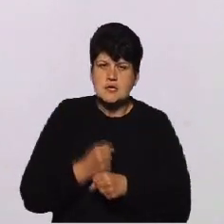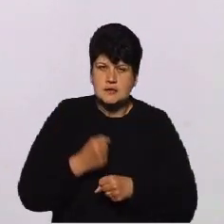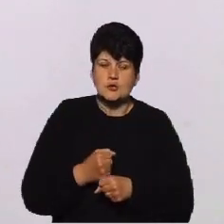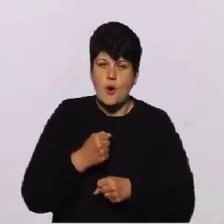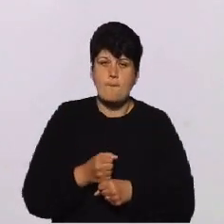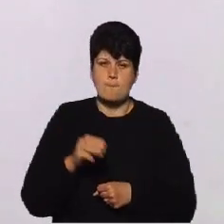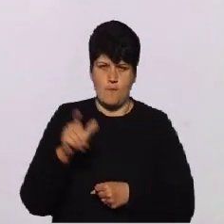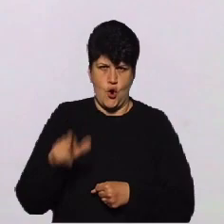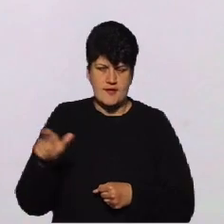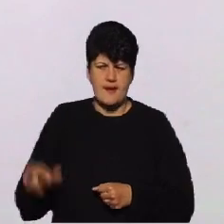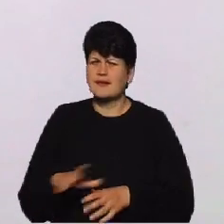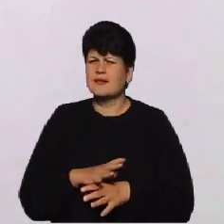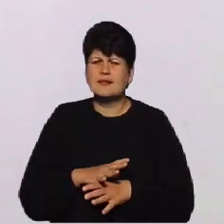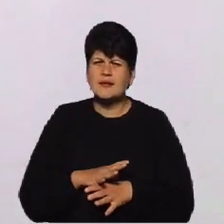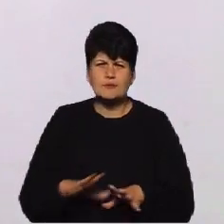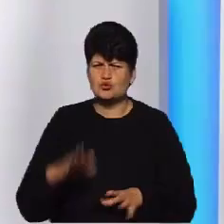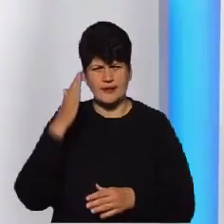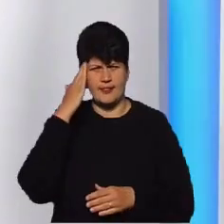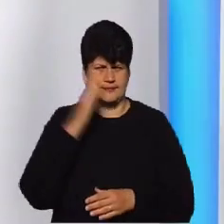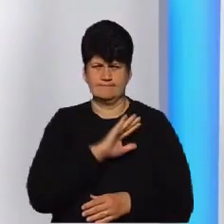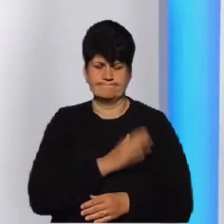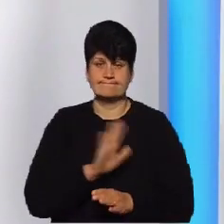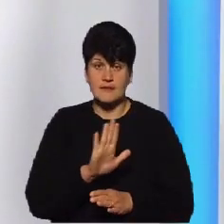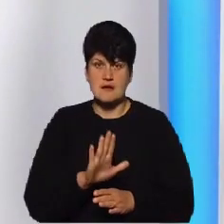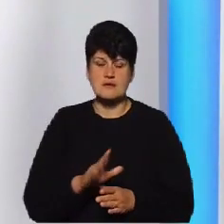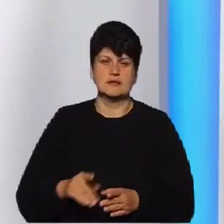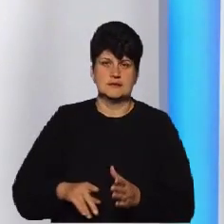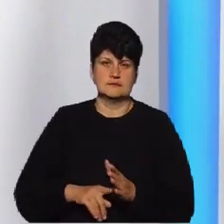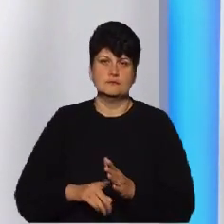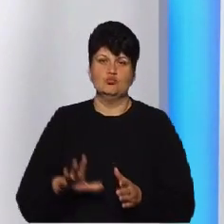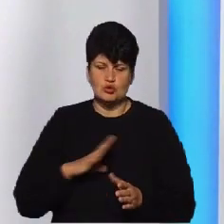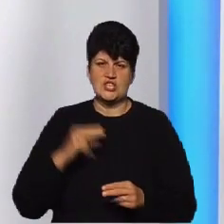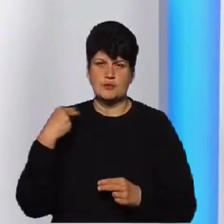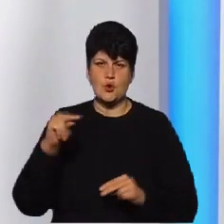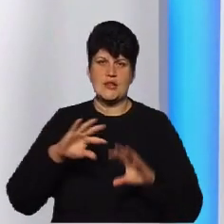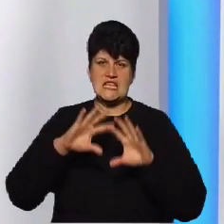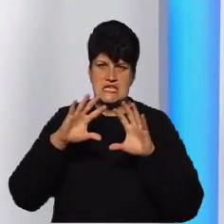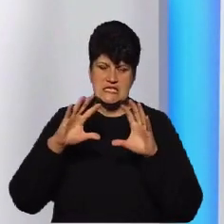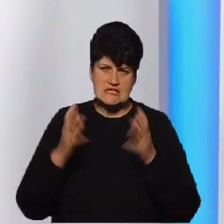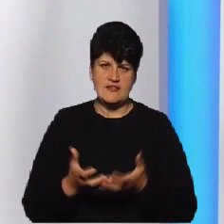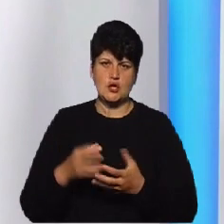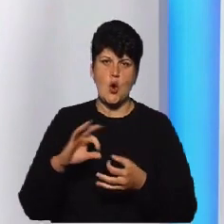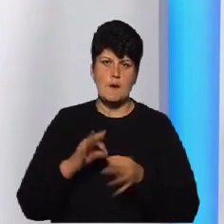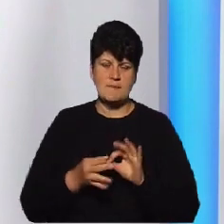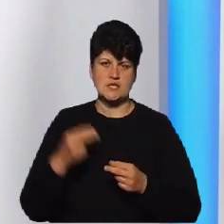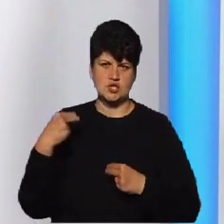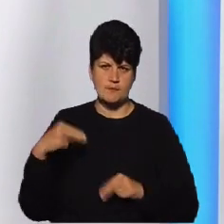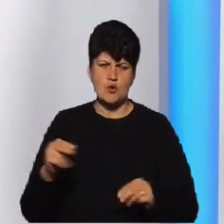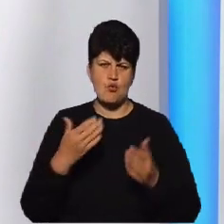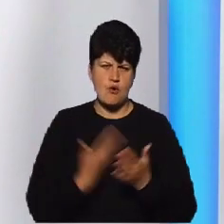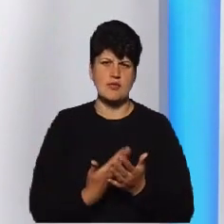дуже талановитими, ставали і чемпіонами світу, і олімпійськими чемпіонами. Я привожу навіть